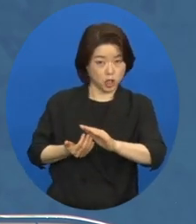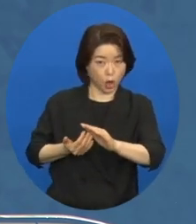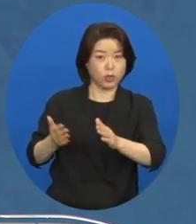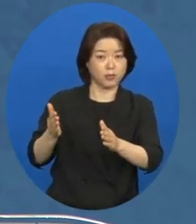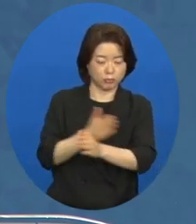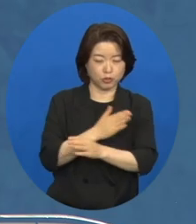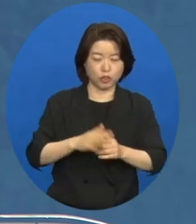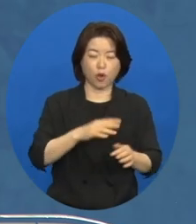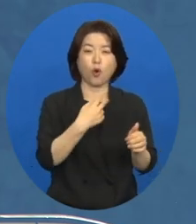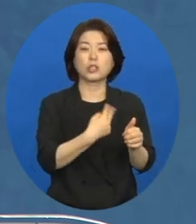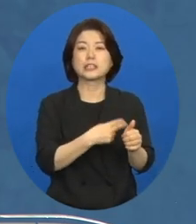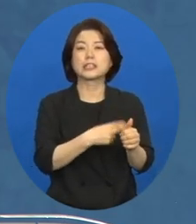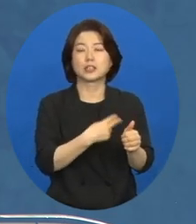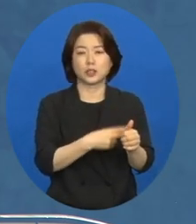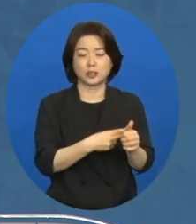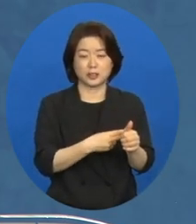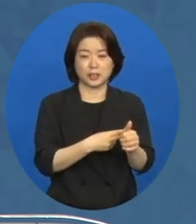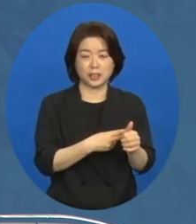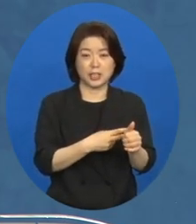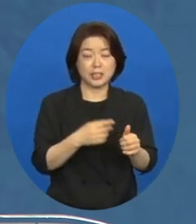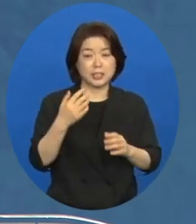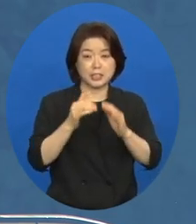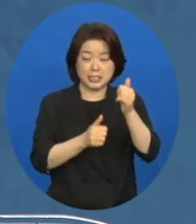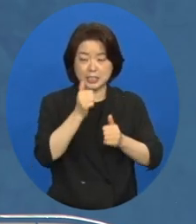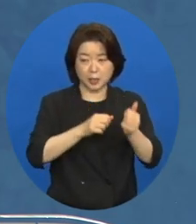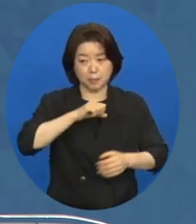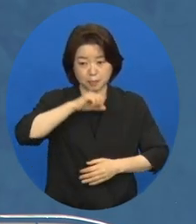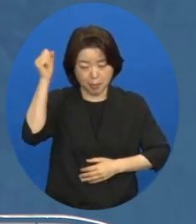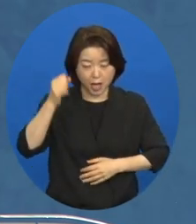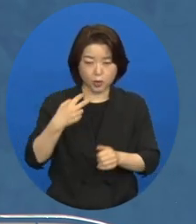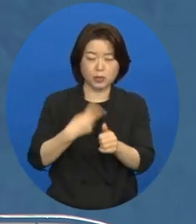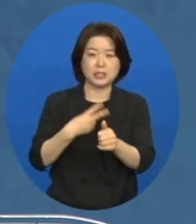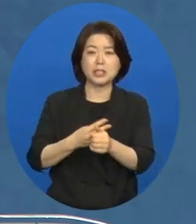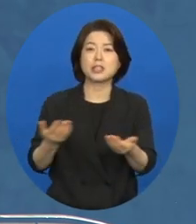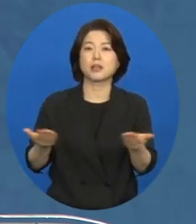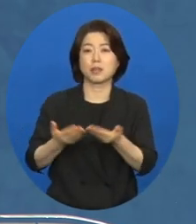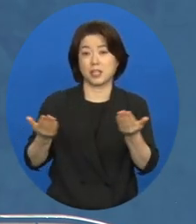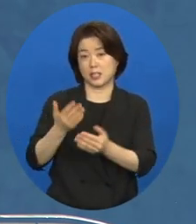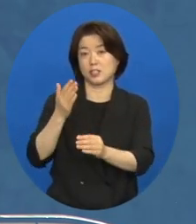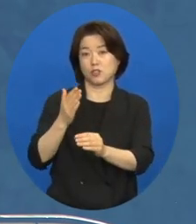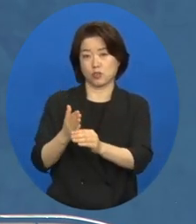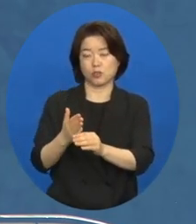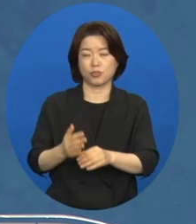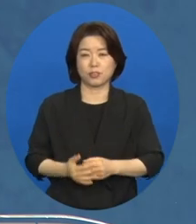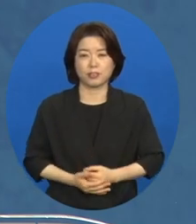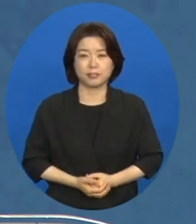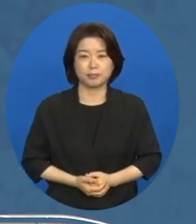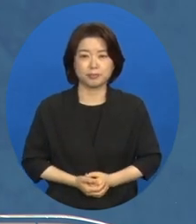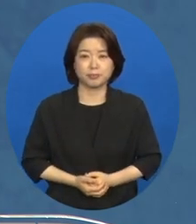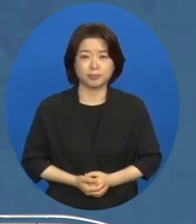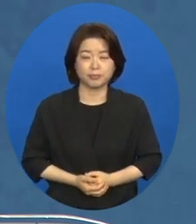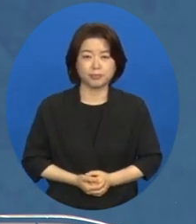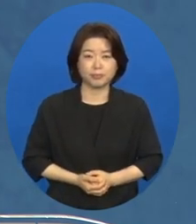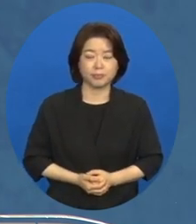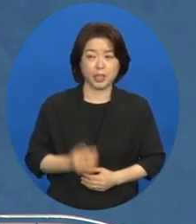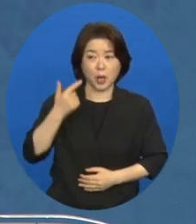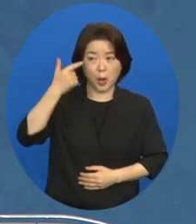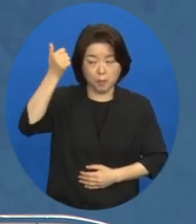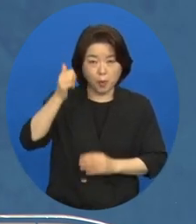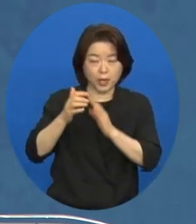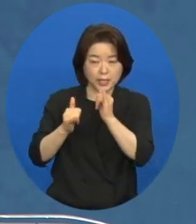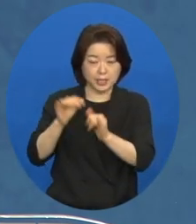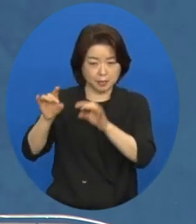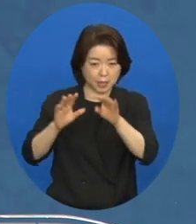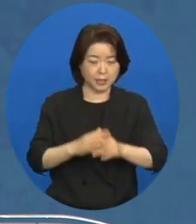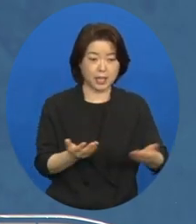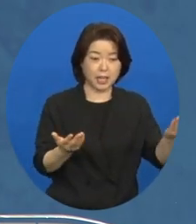교사로 임용을 합격하고 교사로 재직을 하고 있었습니다. 목회자마다 또